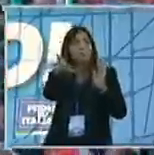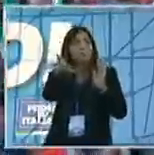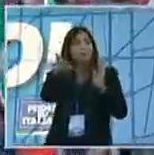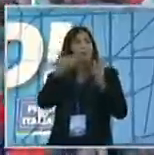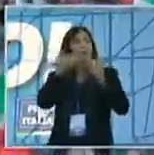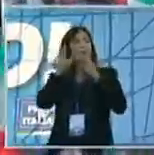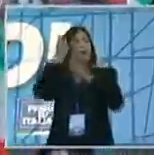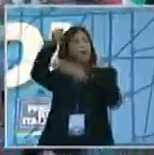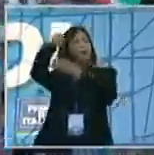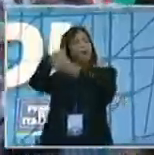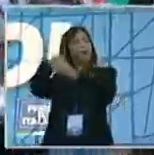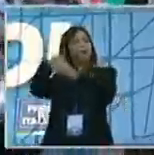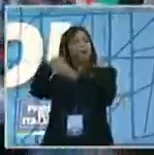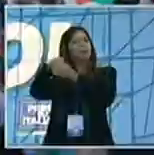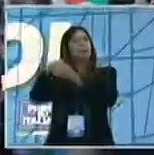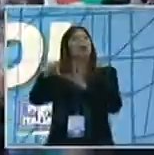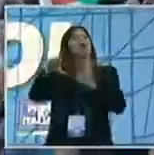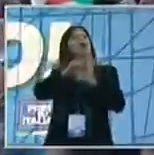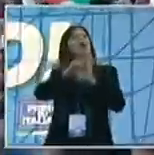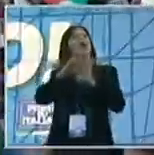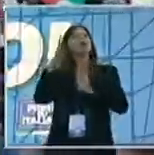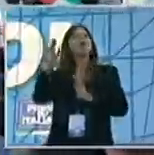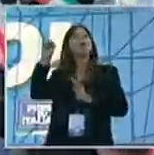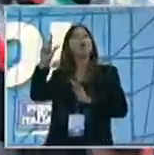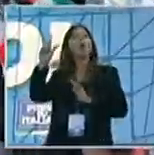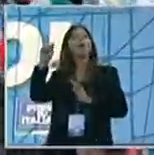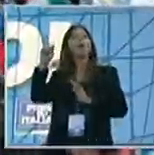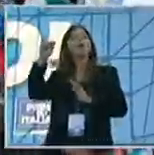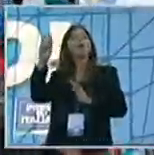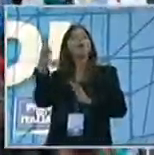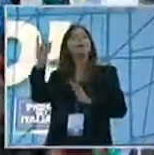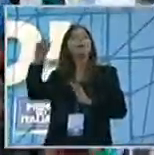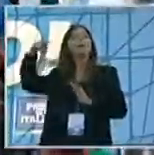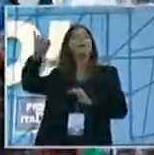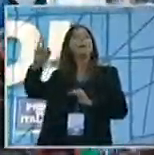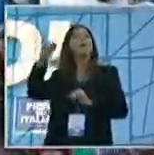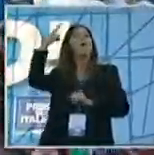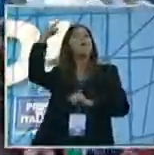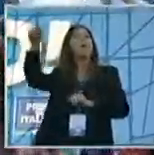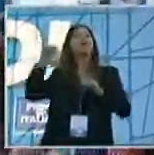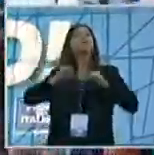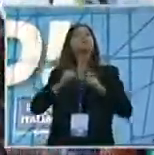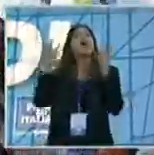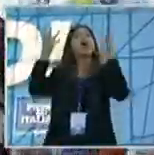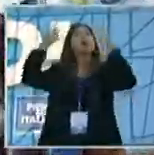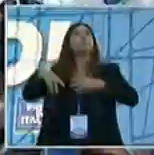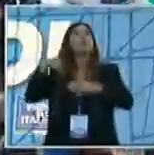Parlamento è la legge Boldrini per dare la cittadinanza automatica agli